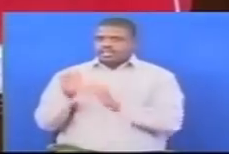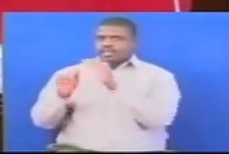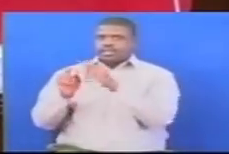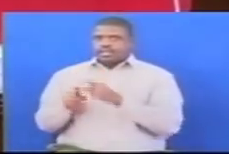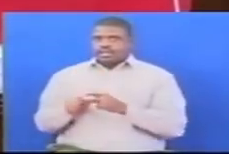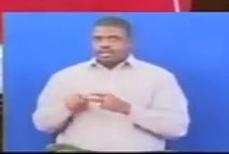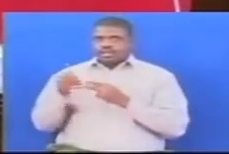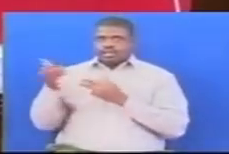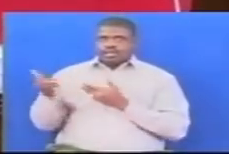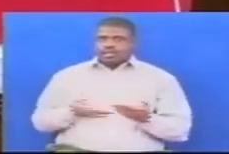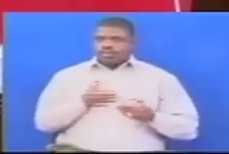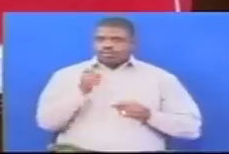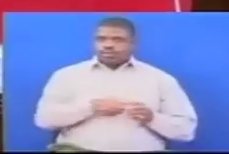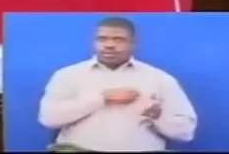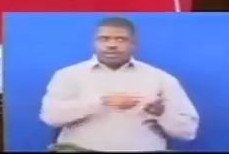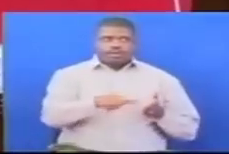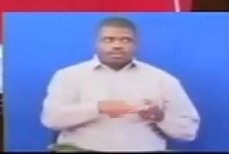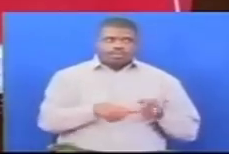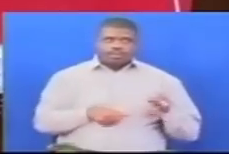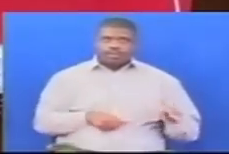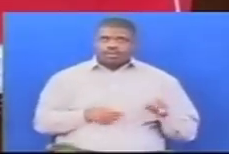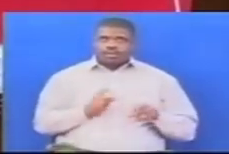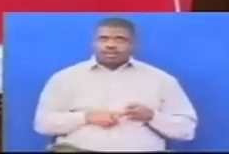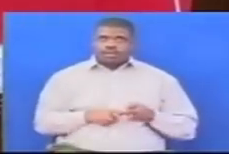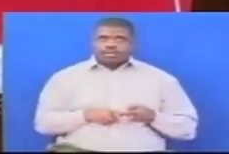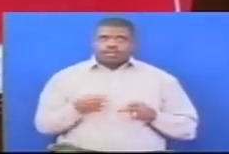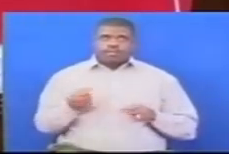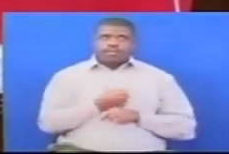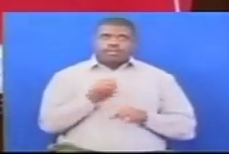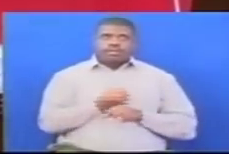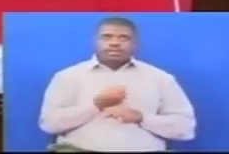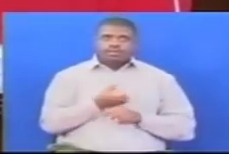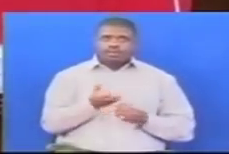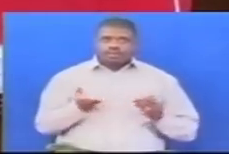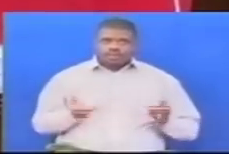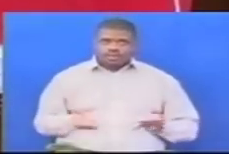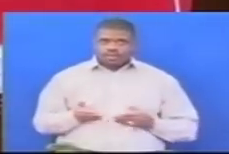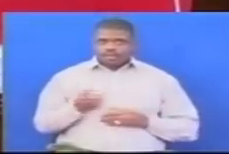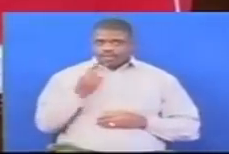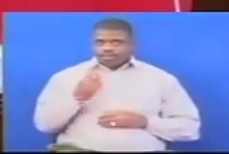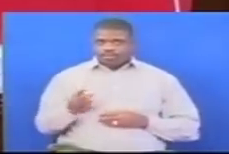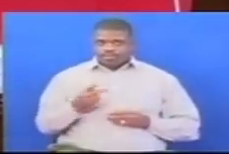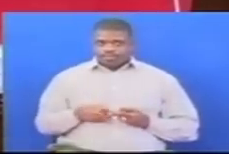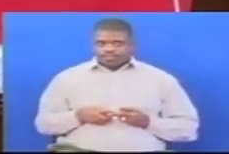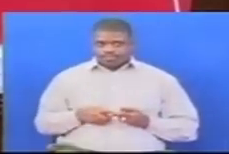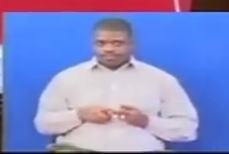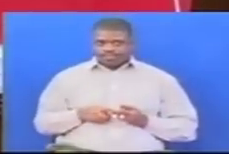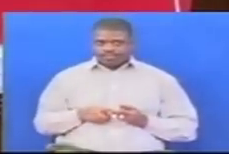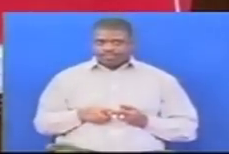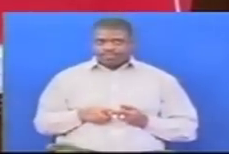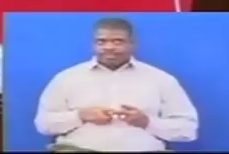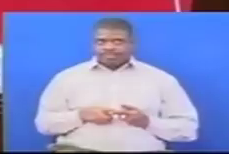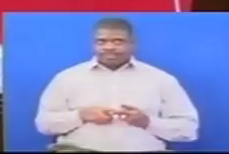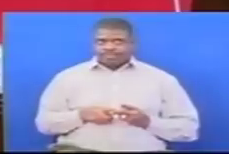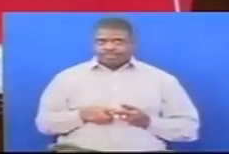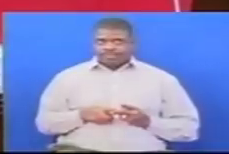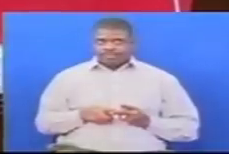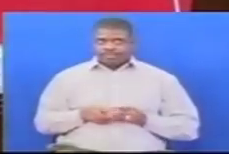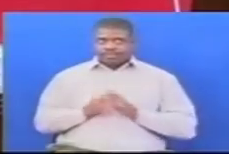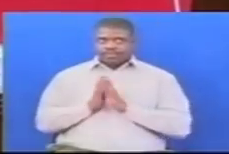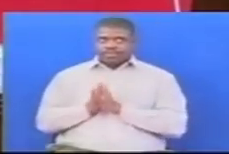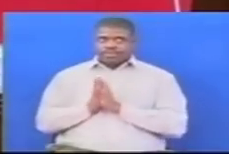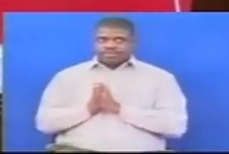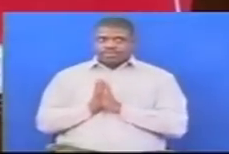wananchi wachimbe mtaro ile walipo ile mkandarasi yeye afanye kazi yoyote angalieni certificate hizi na nimeshukuru kwa sasa